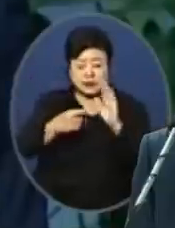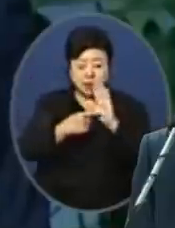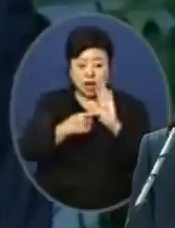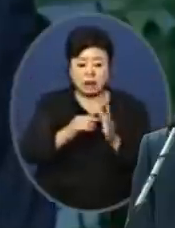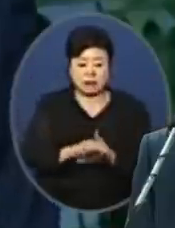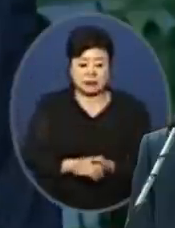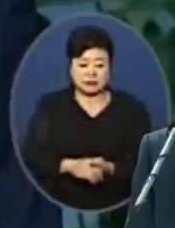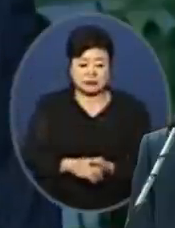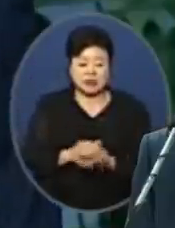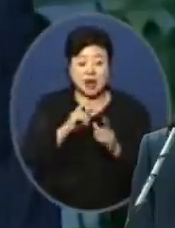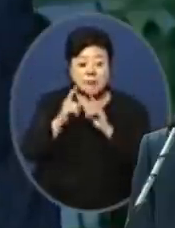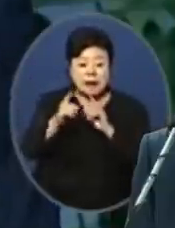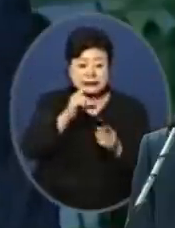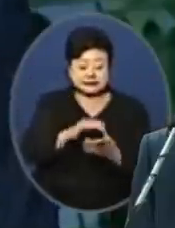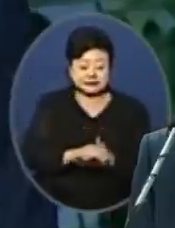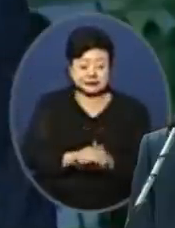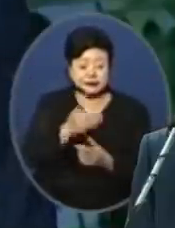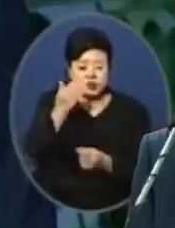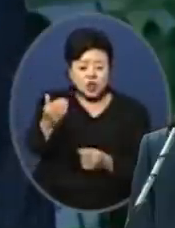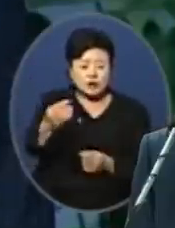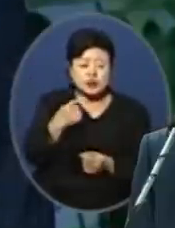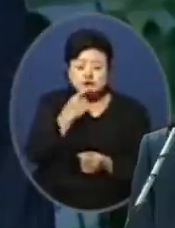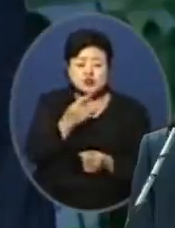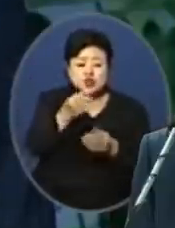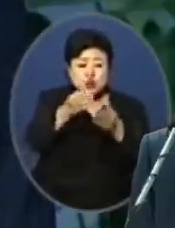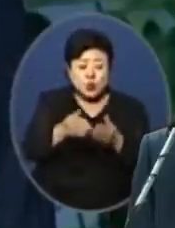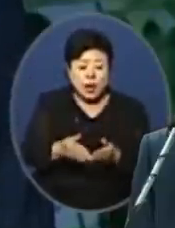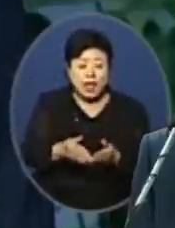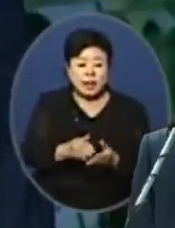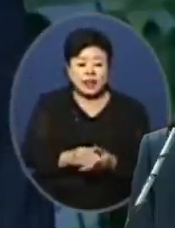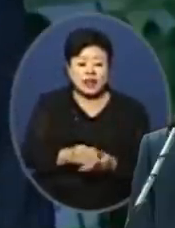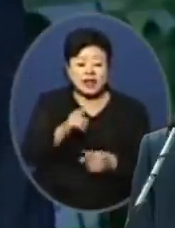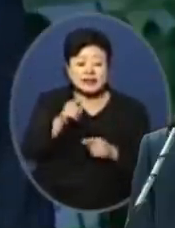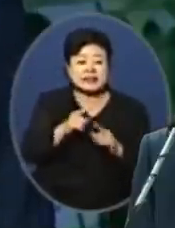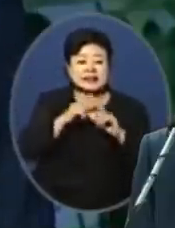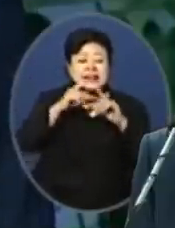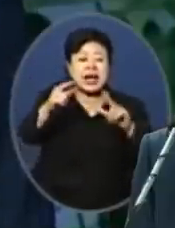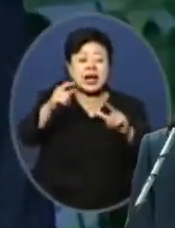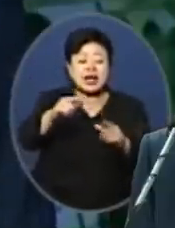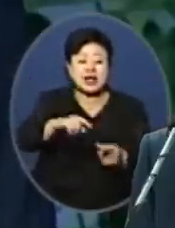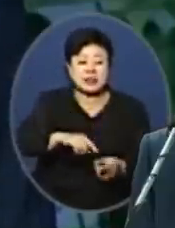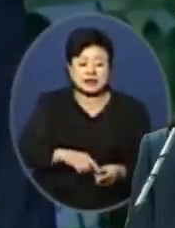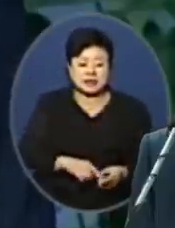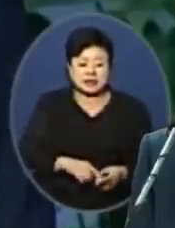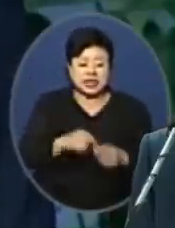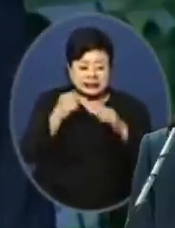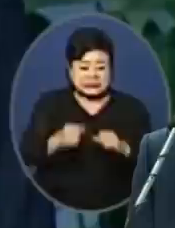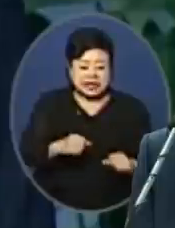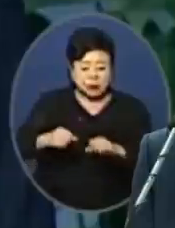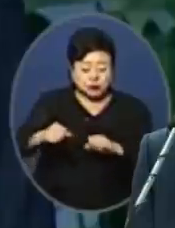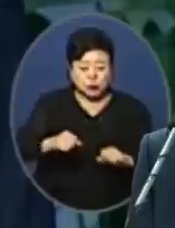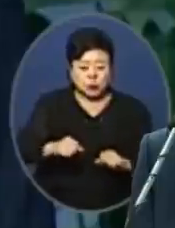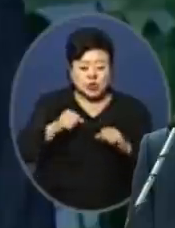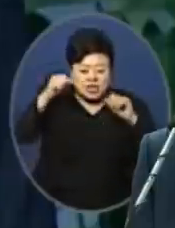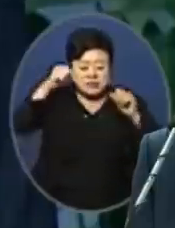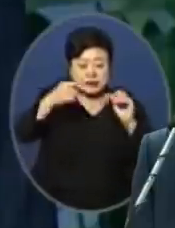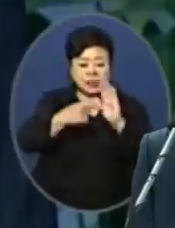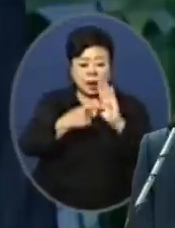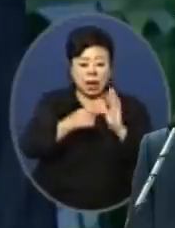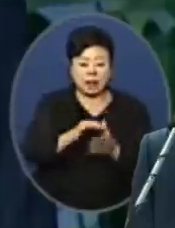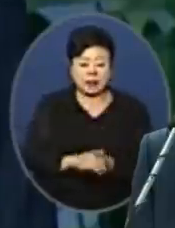것입니다. 말씀은 여러분 입술을 통해서 나가야 살아서 운동력을 발휘하는